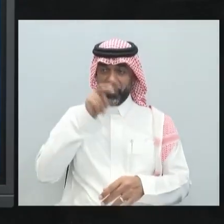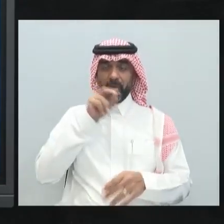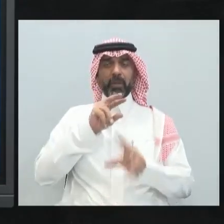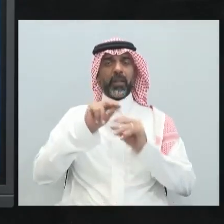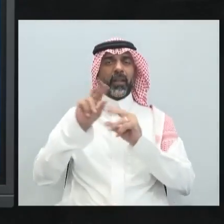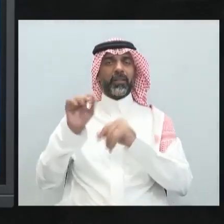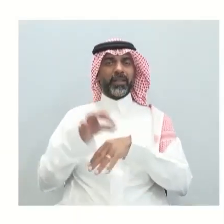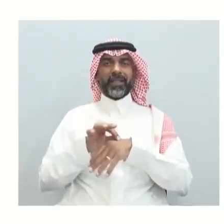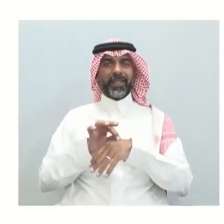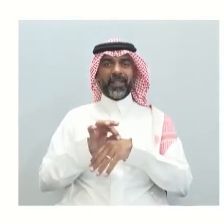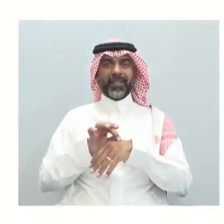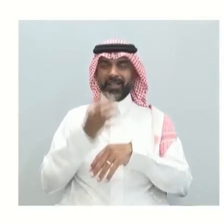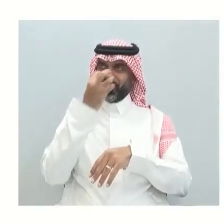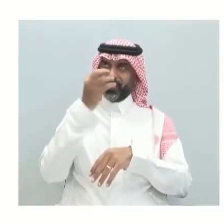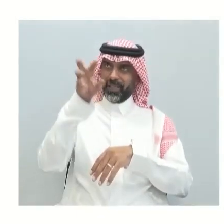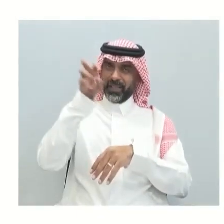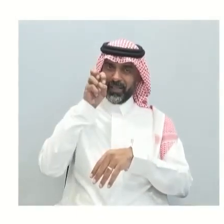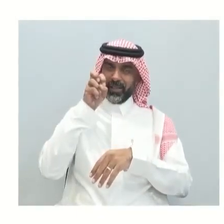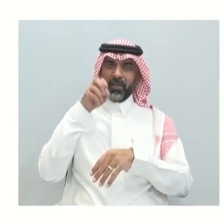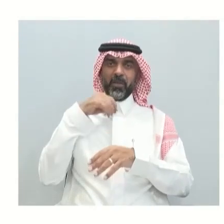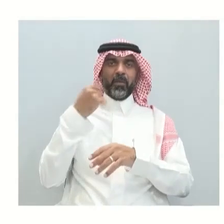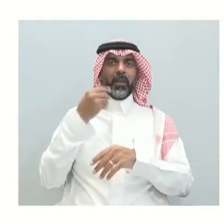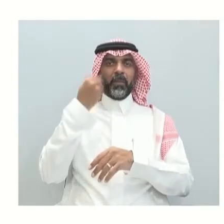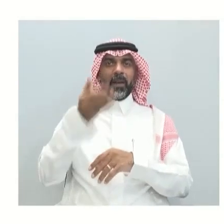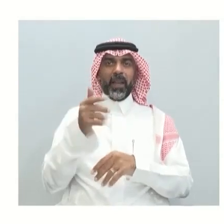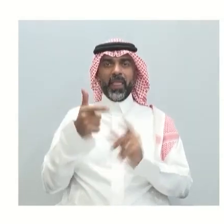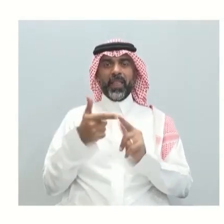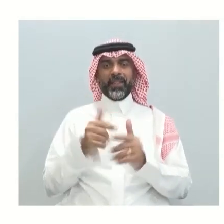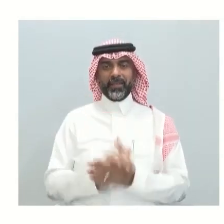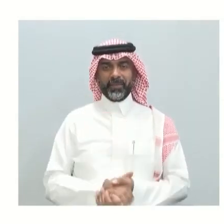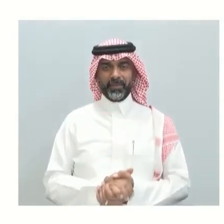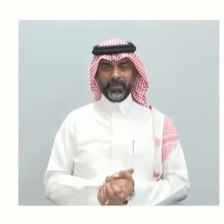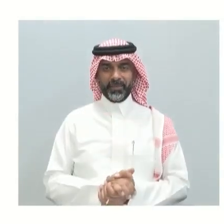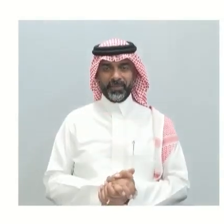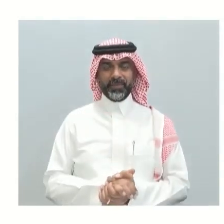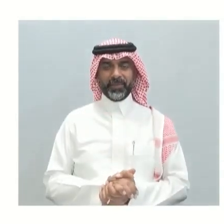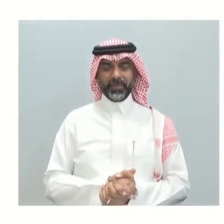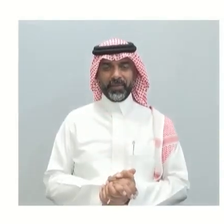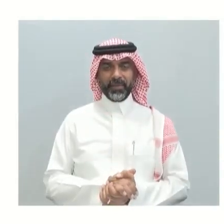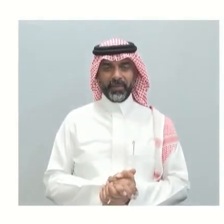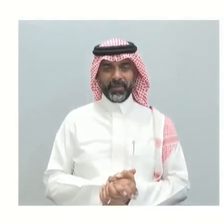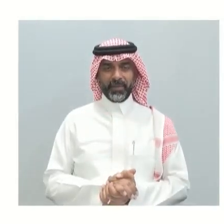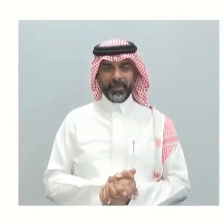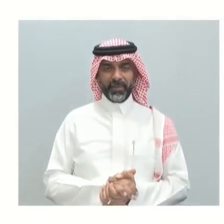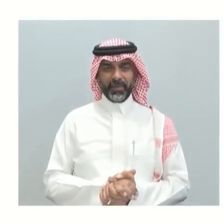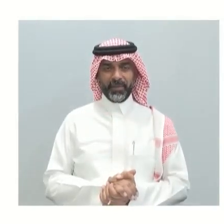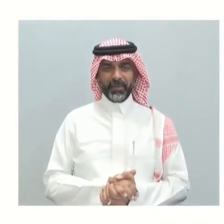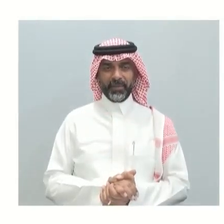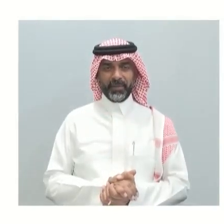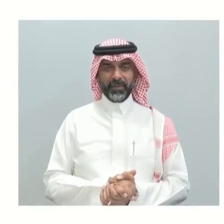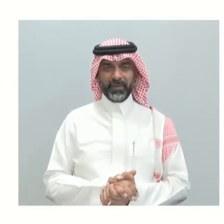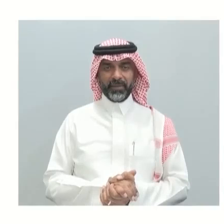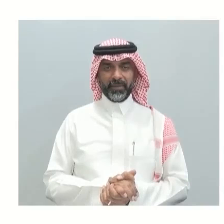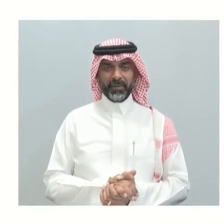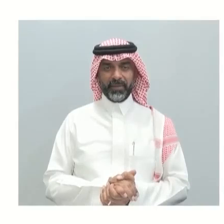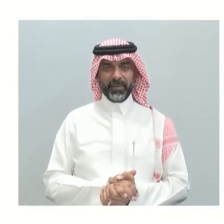اكسيد الكربون اذا هذه المخلوقات تحويل الكلور الذي يساعدها في امتصاص الطاقه في اثناء عمليه البناء